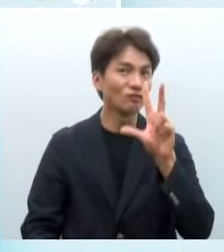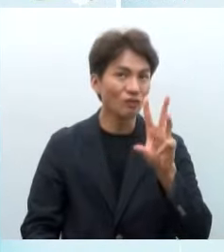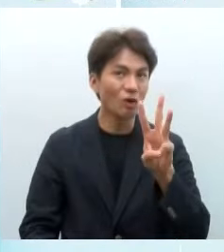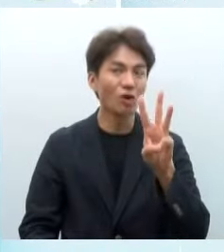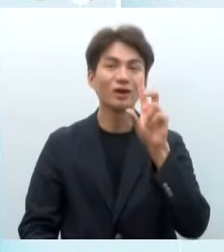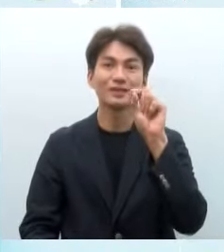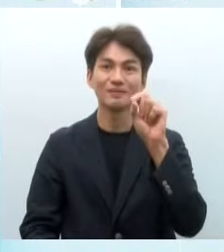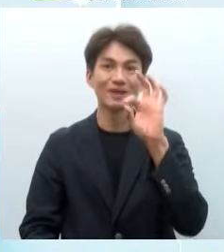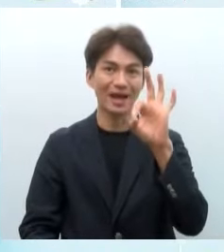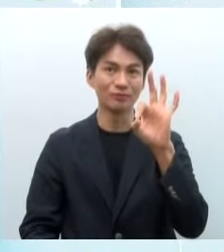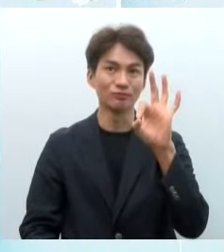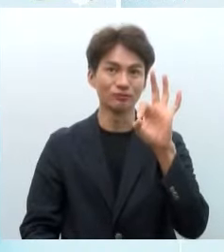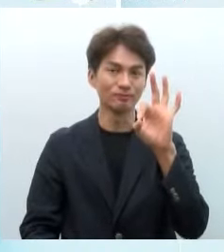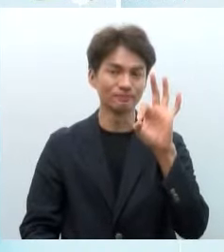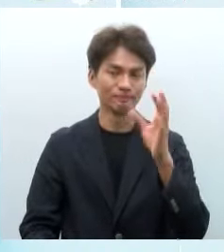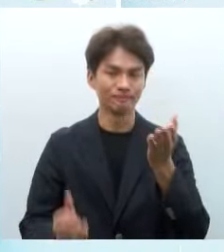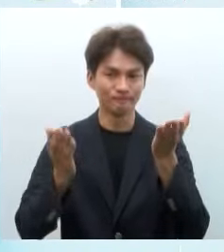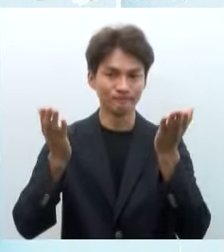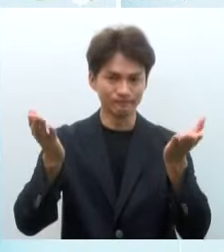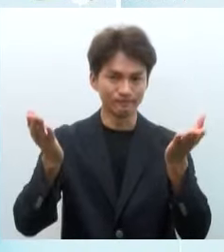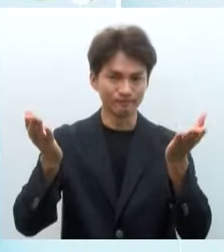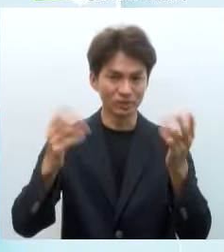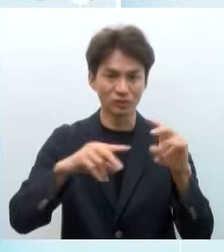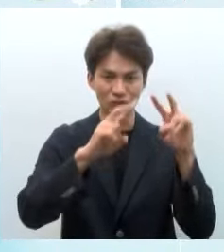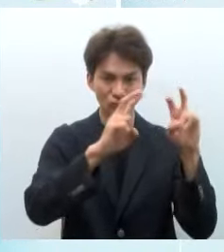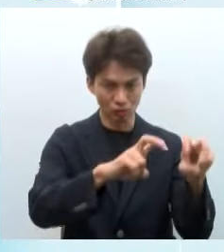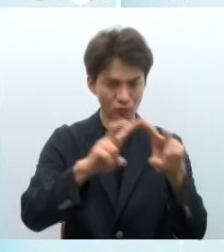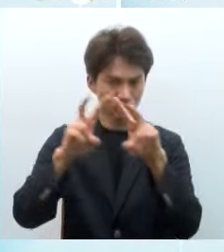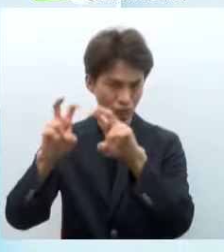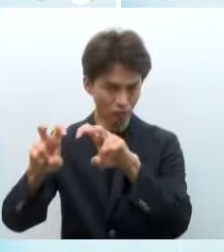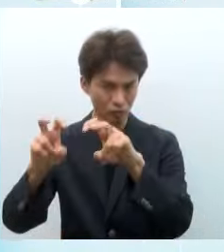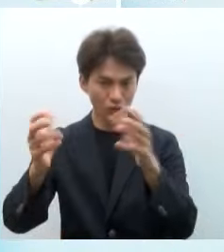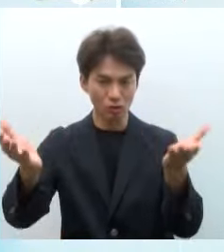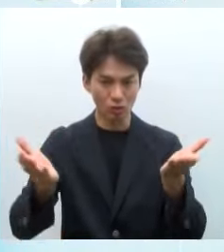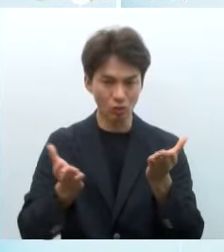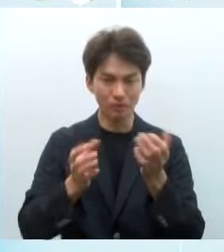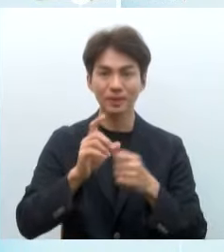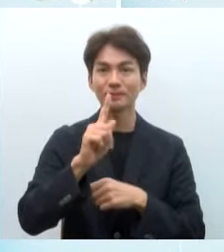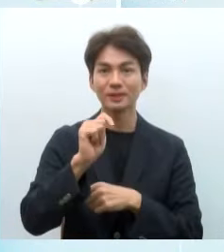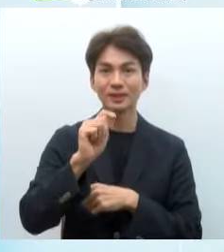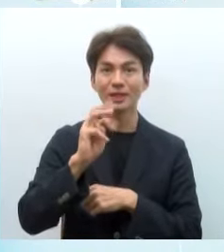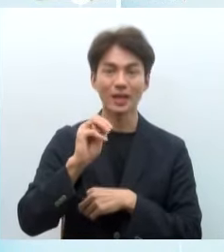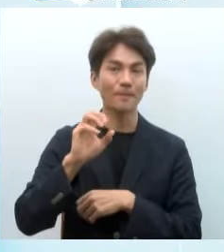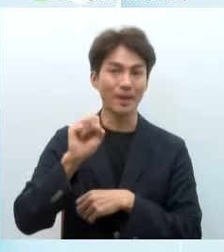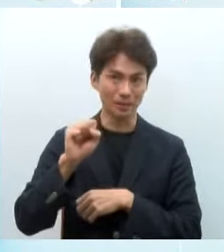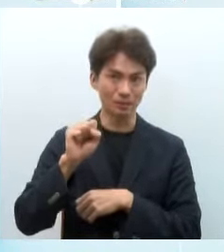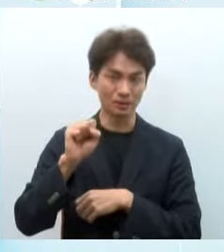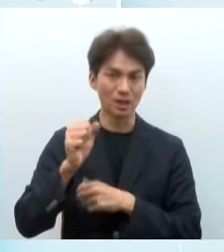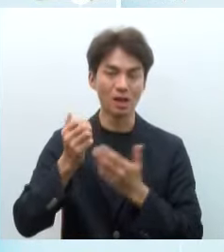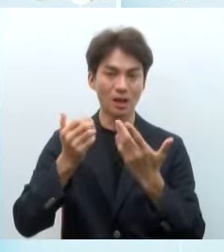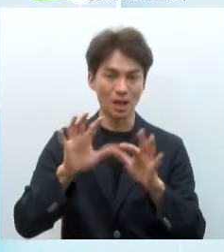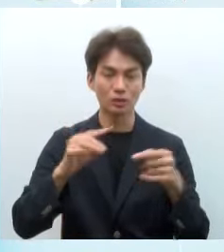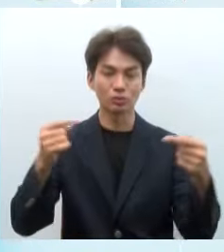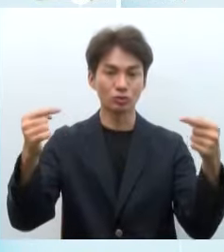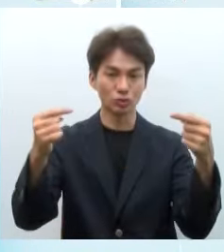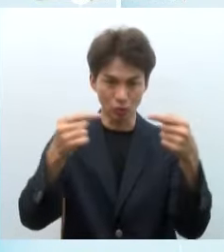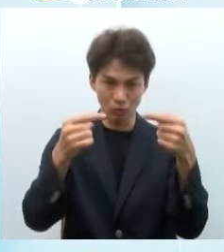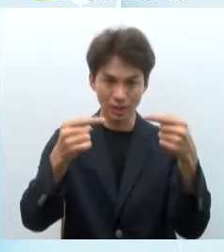มาวิเคราะห์สังเคราะห์ร่วมกับทีม S แล้วกรณีที่เอกตรงกันระบบ